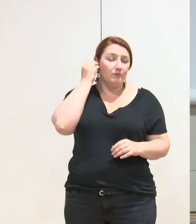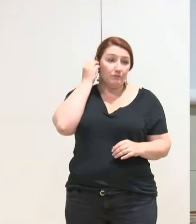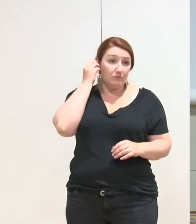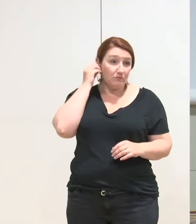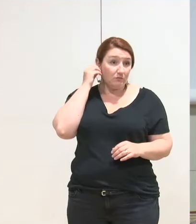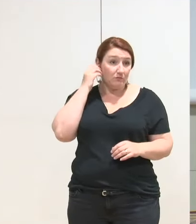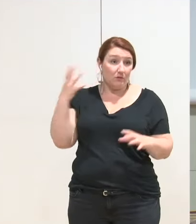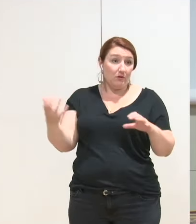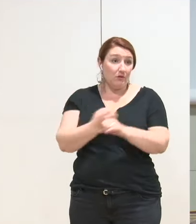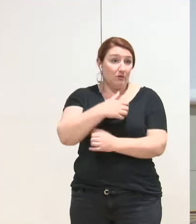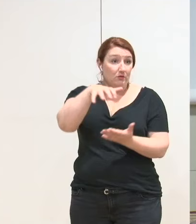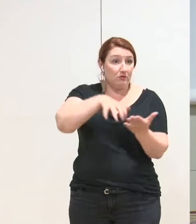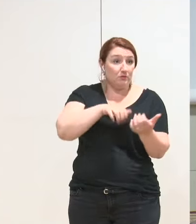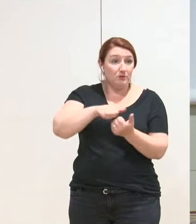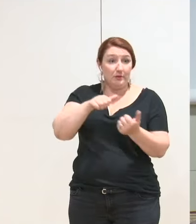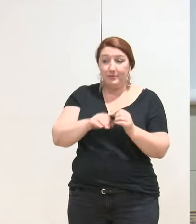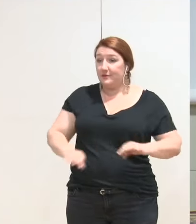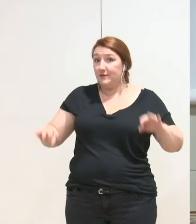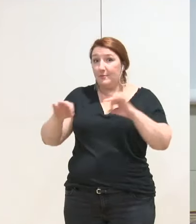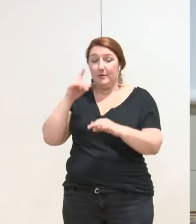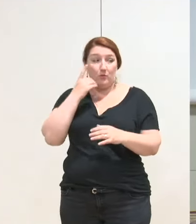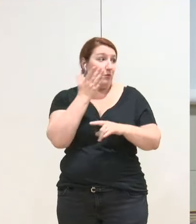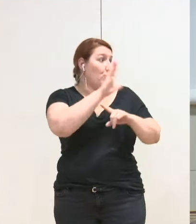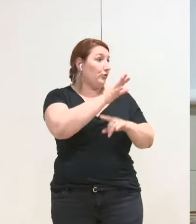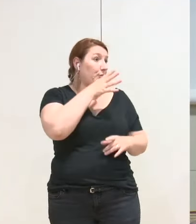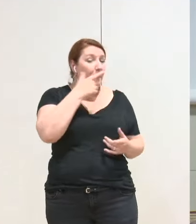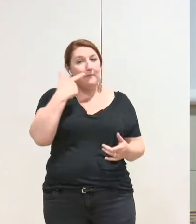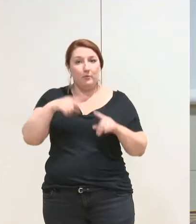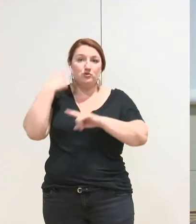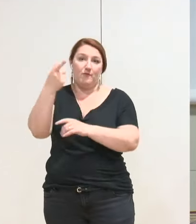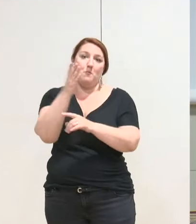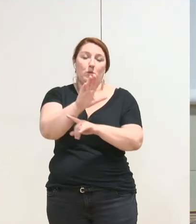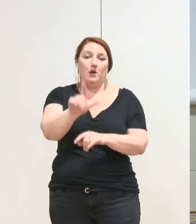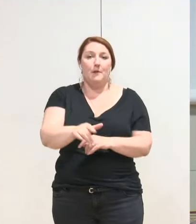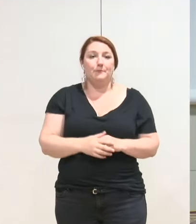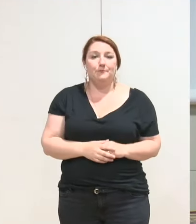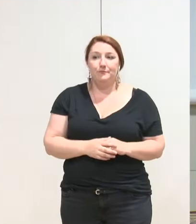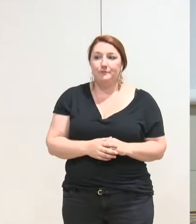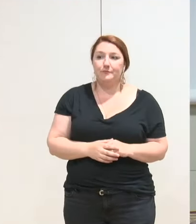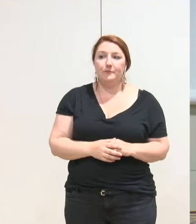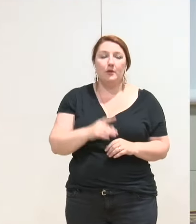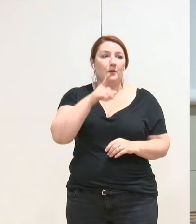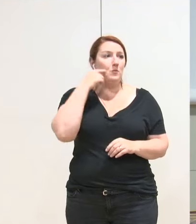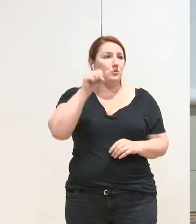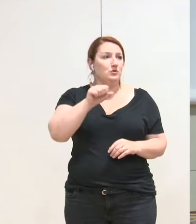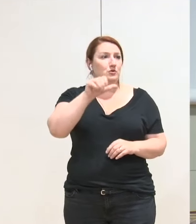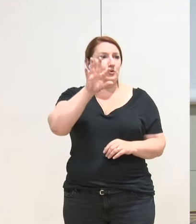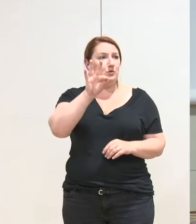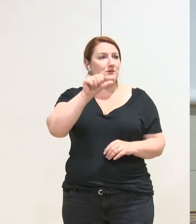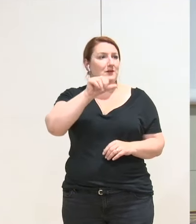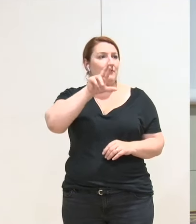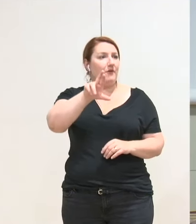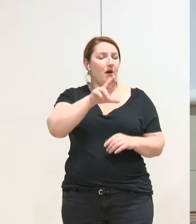€ documentier aujour'hui en ce qui concerne la longue intervention de Monsieur je ne suis pas